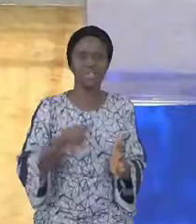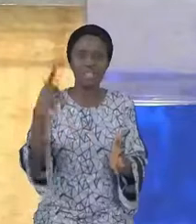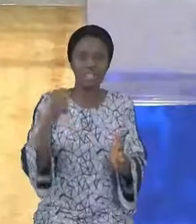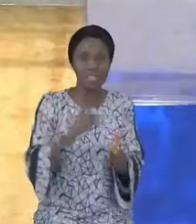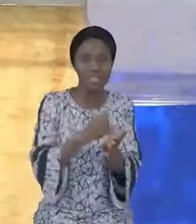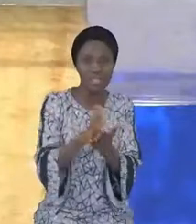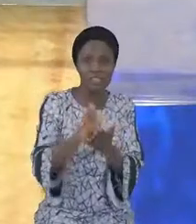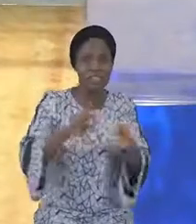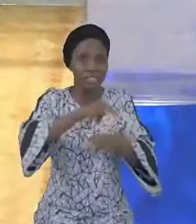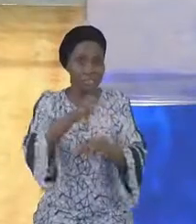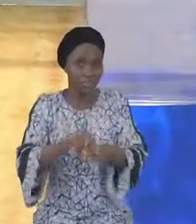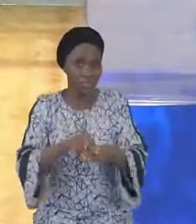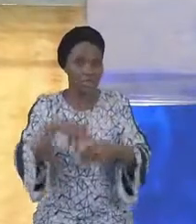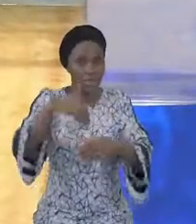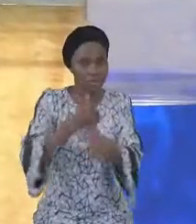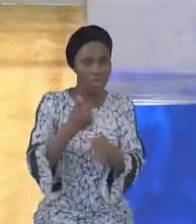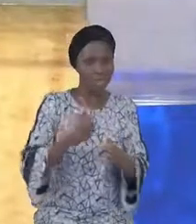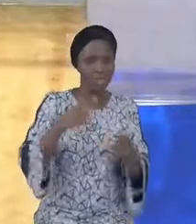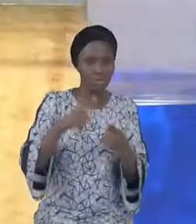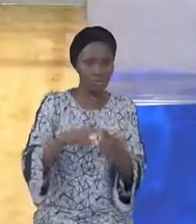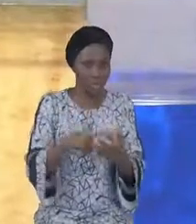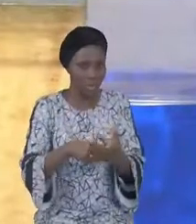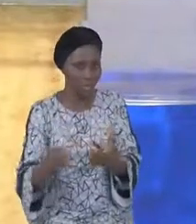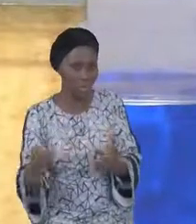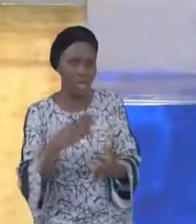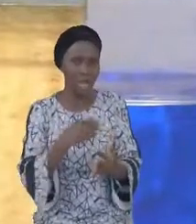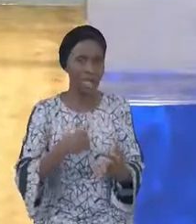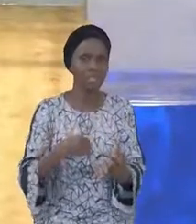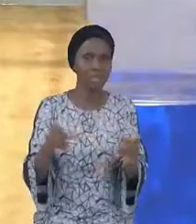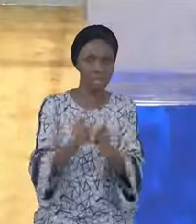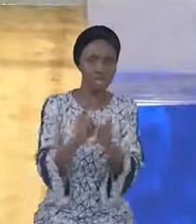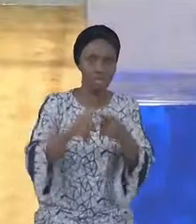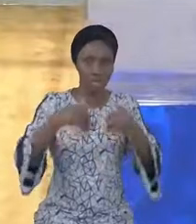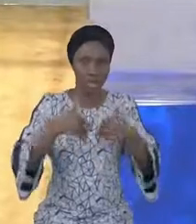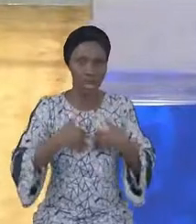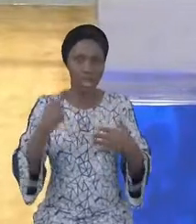divine. La nature divine me fait échapper. Et j'ai maintenant